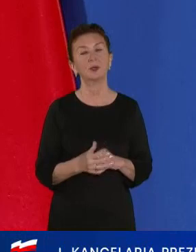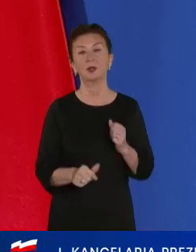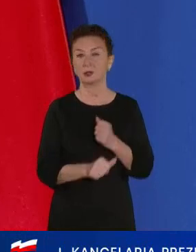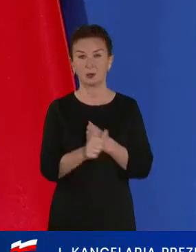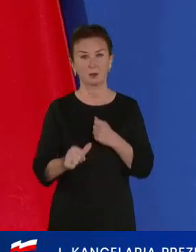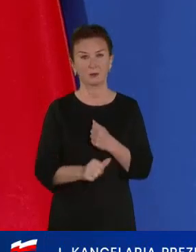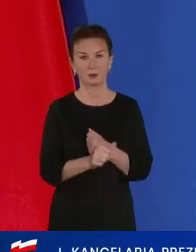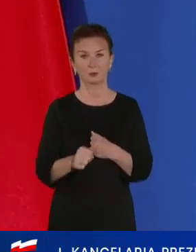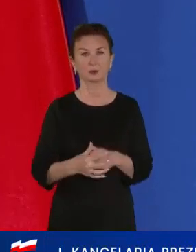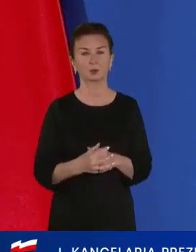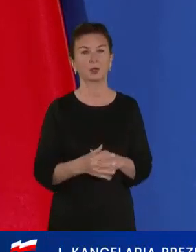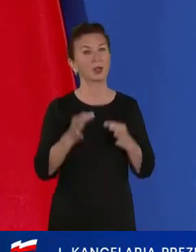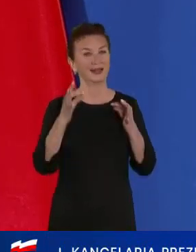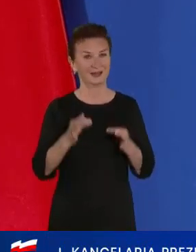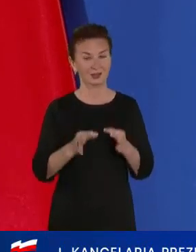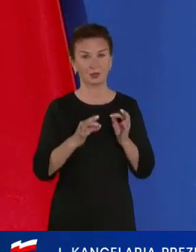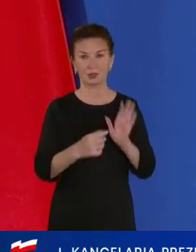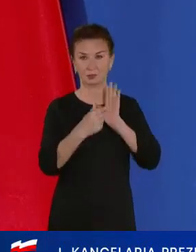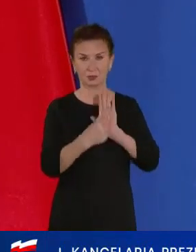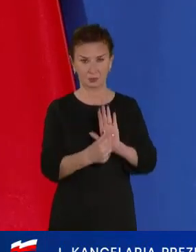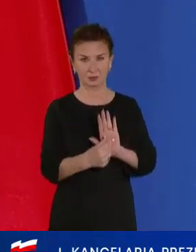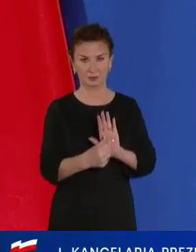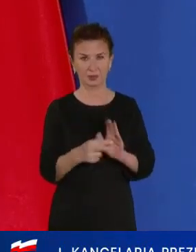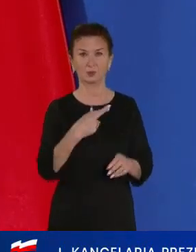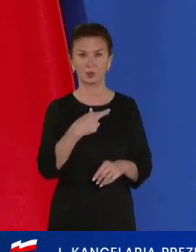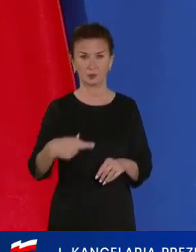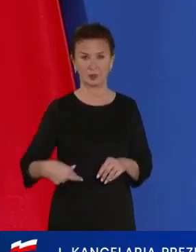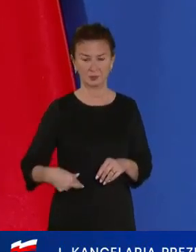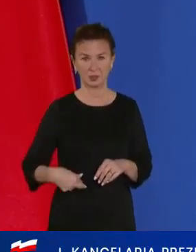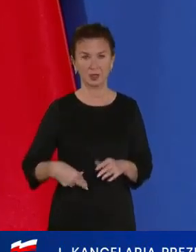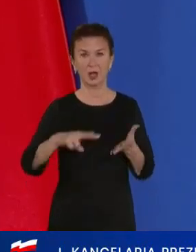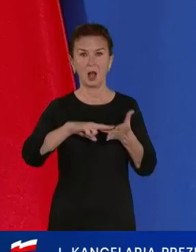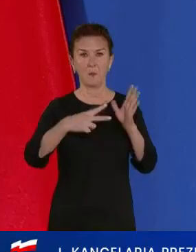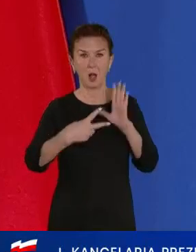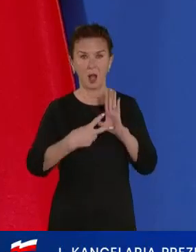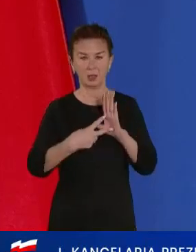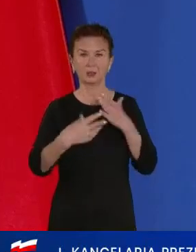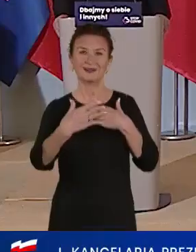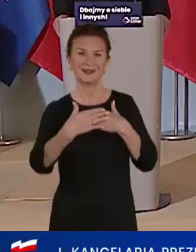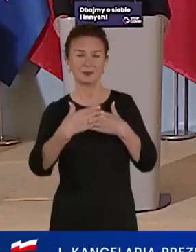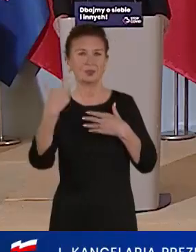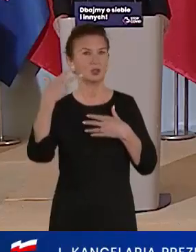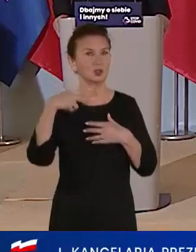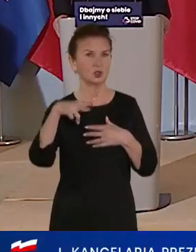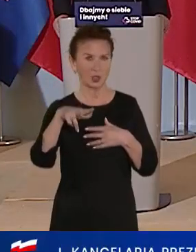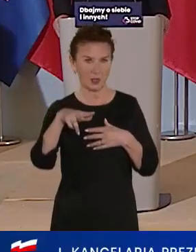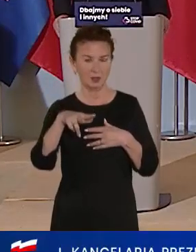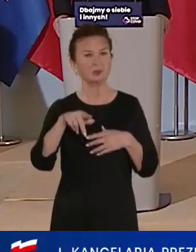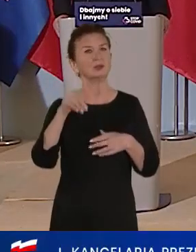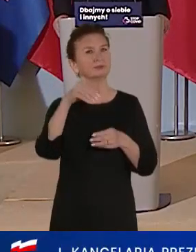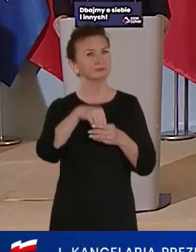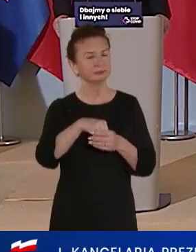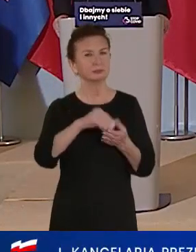Dlatego dzisiaj prezentowany przez pana premiera plan na najbliższe 3 tygodnie